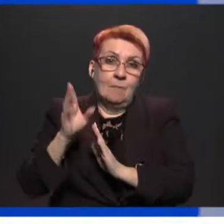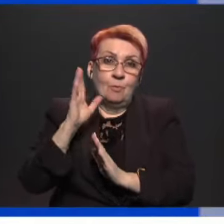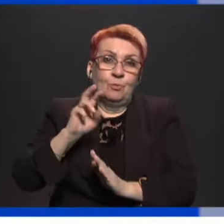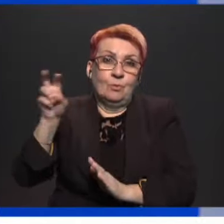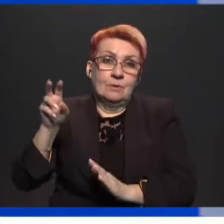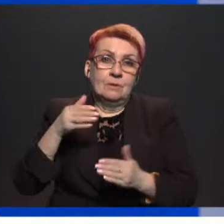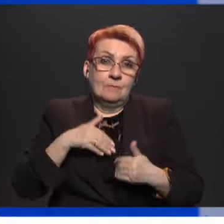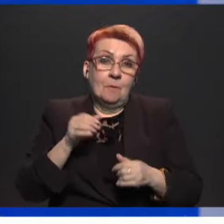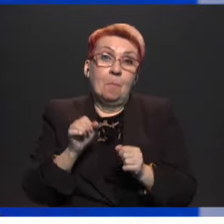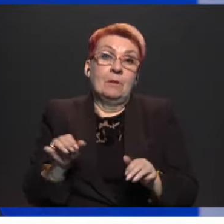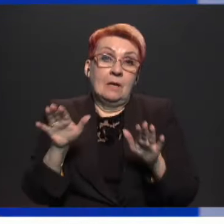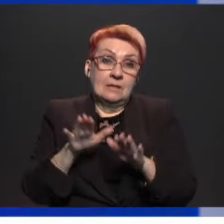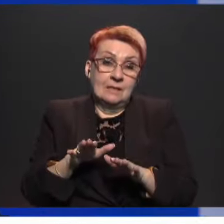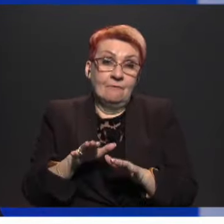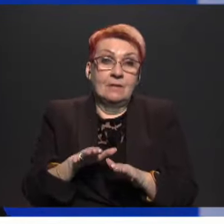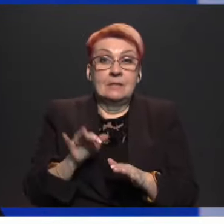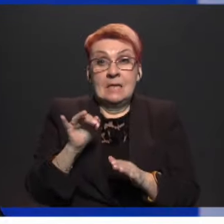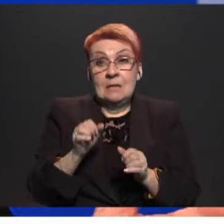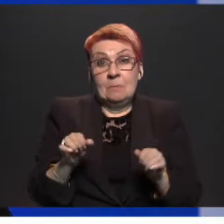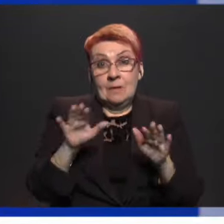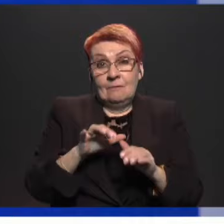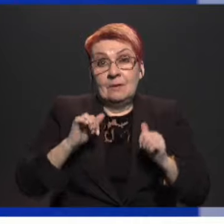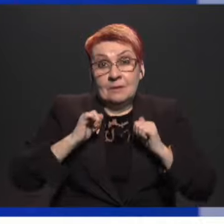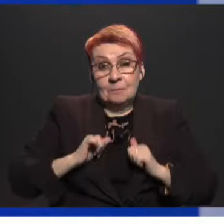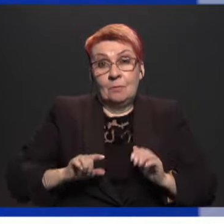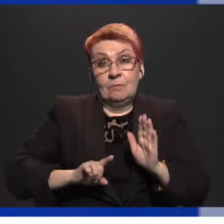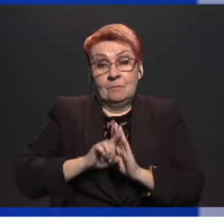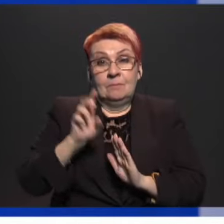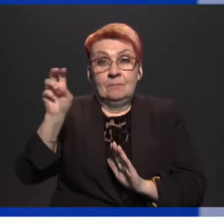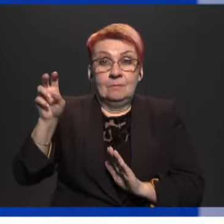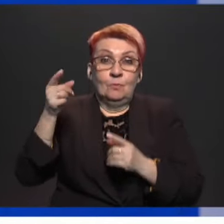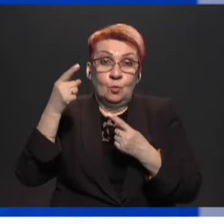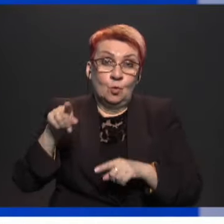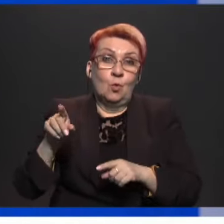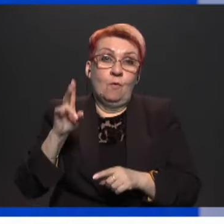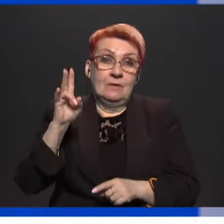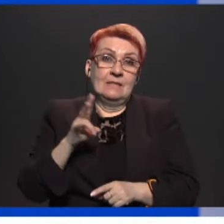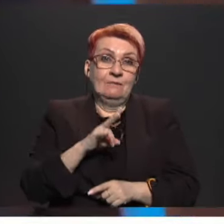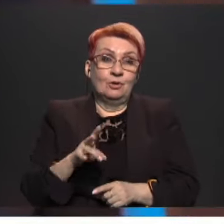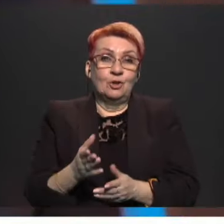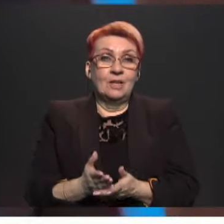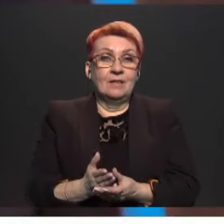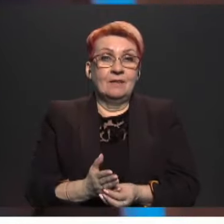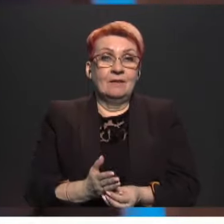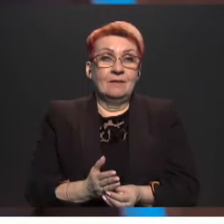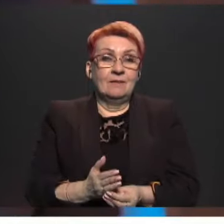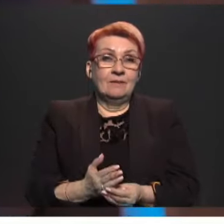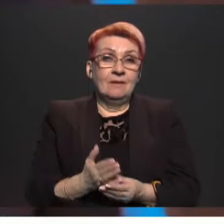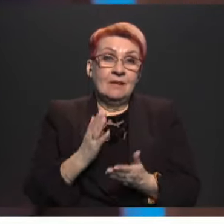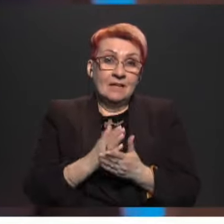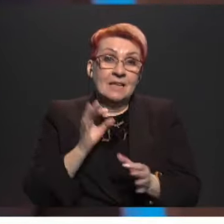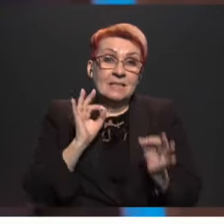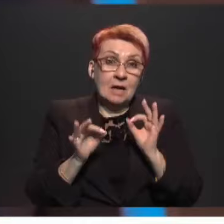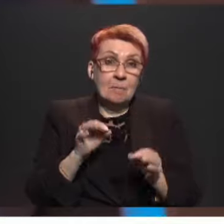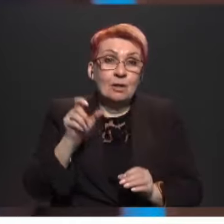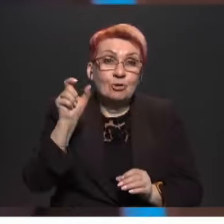исповедоваться, благословите». И с благословением пойти и начать исповедоваться у того священника. То есть такие здоровые, нормальные,